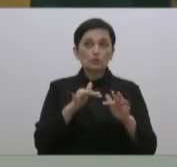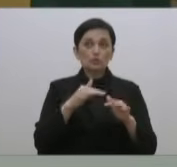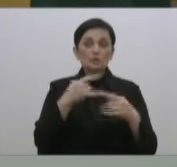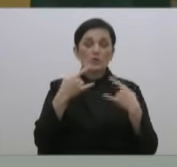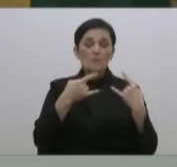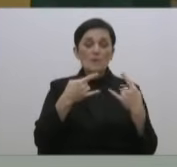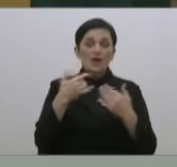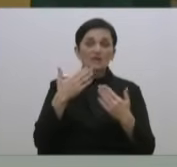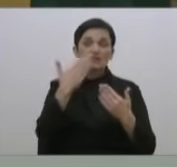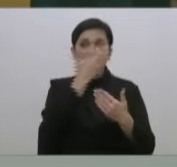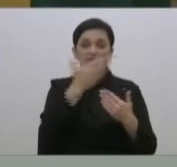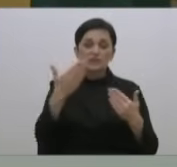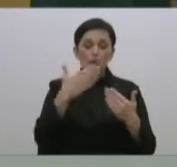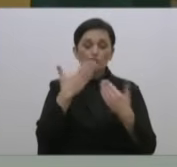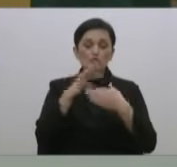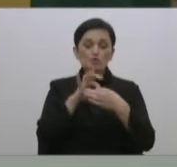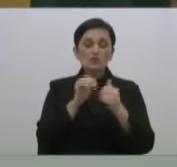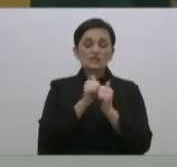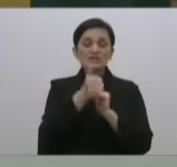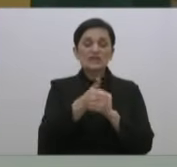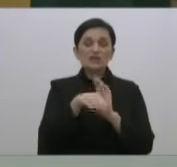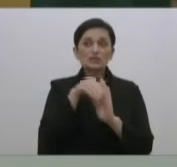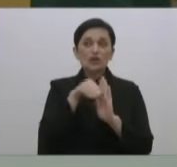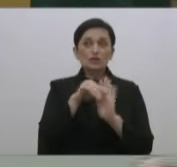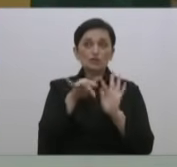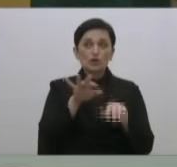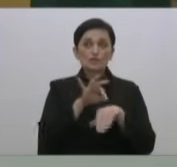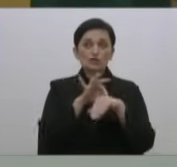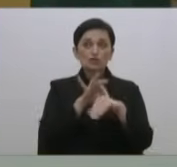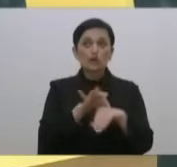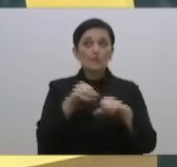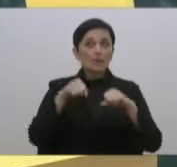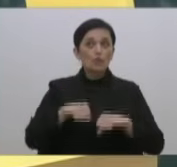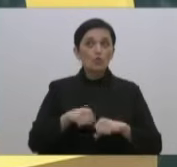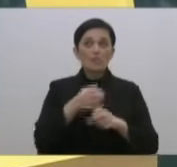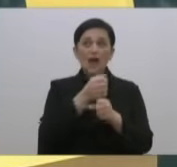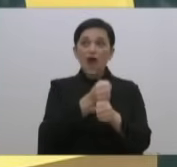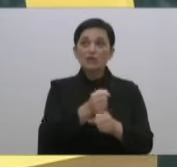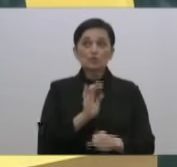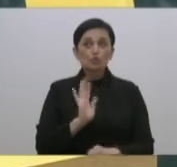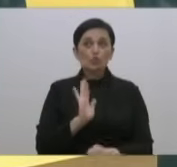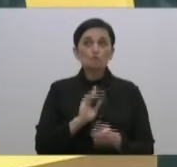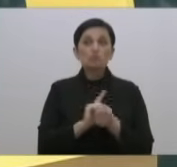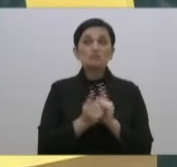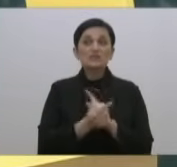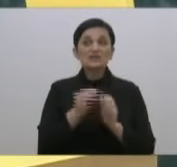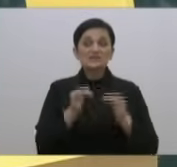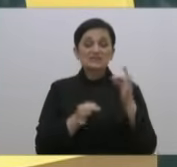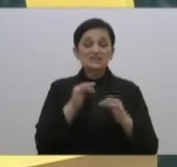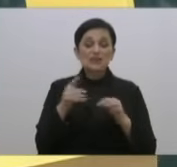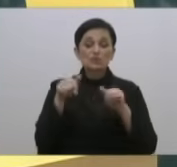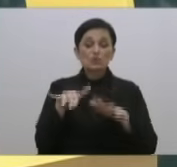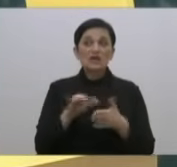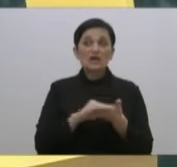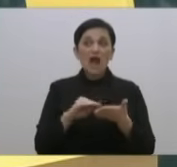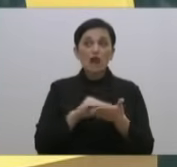და საზოგადოების კომუნიკაცია, წინასაარჩევნო კამპანიის ჩატარების უფლება არ შეუზღუდია და პირიქით სასამართლოს